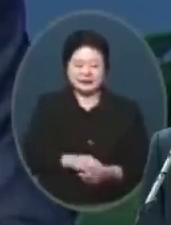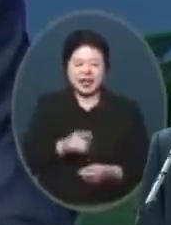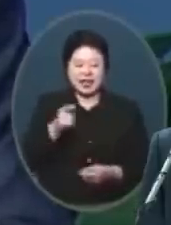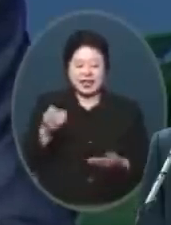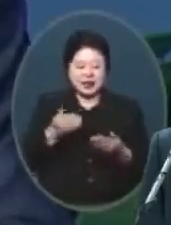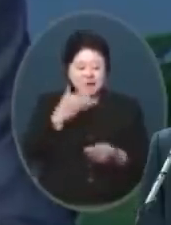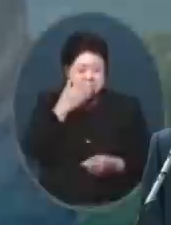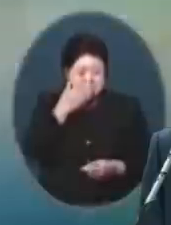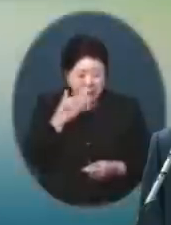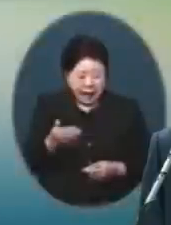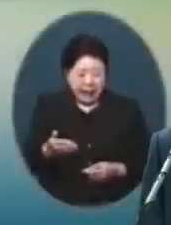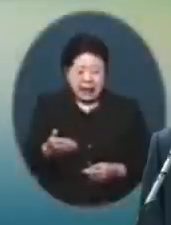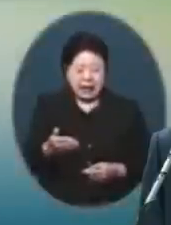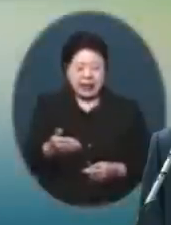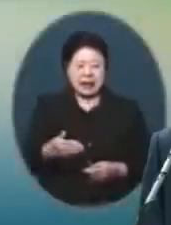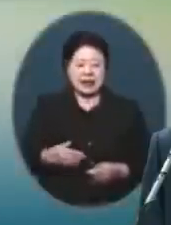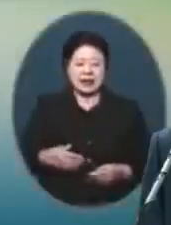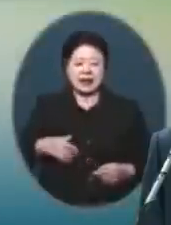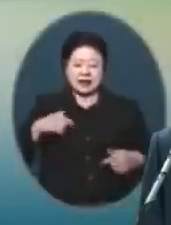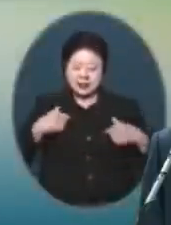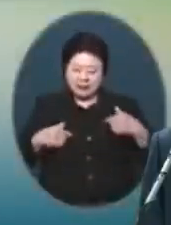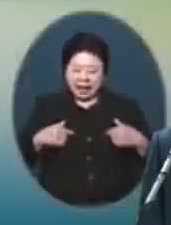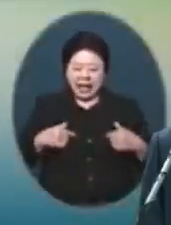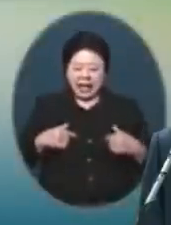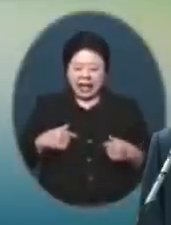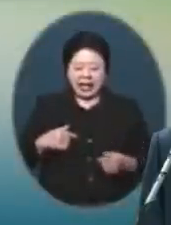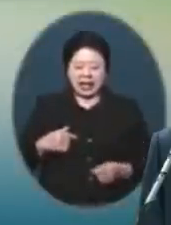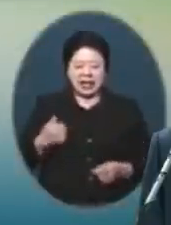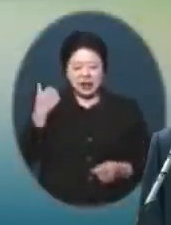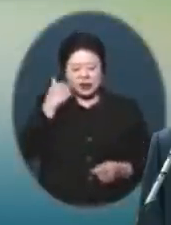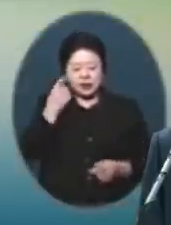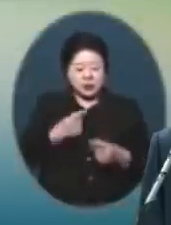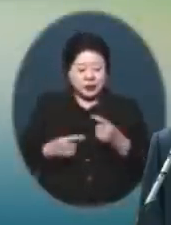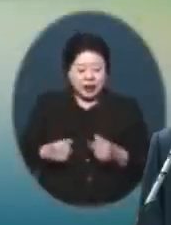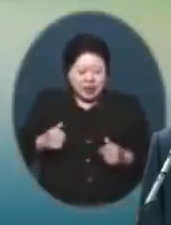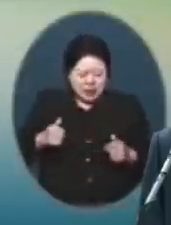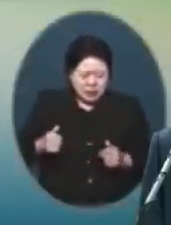일할 수 있으니 나는 기쁘지 않냐?